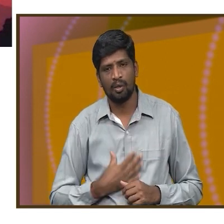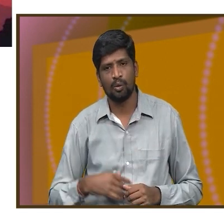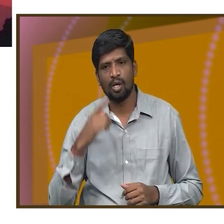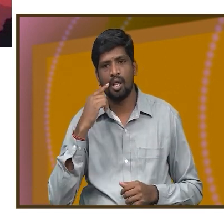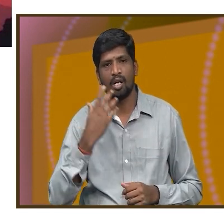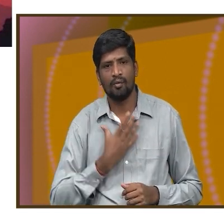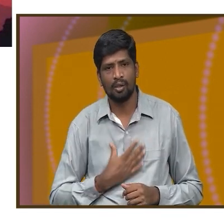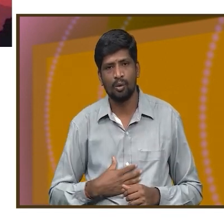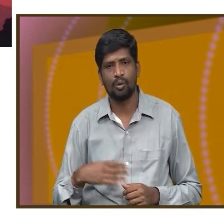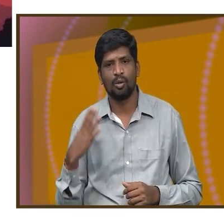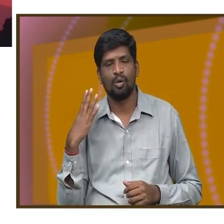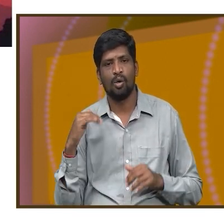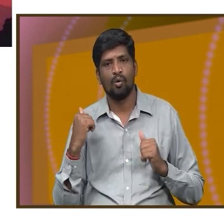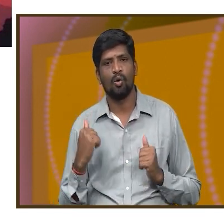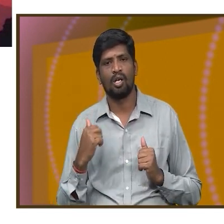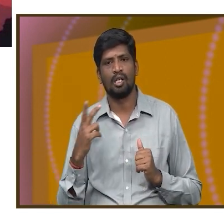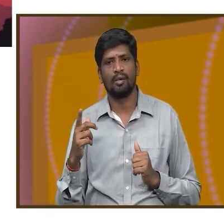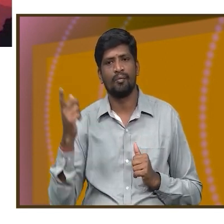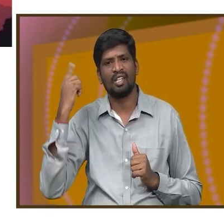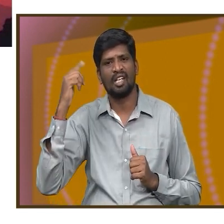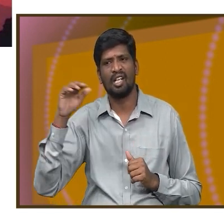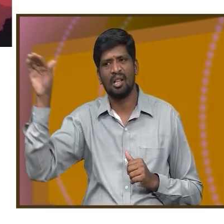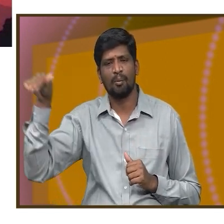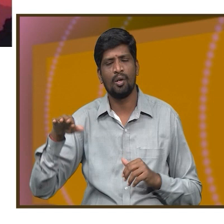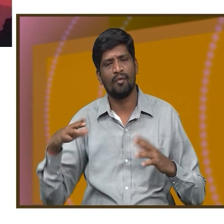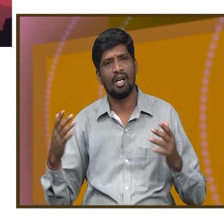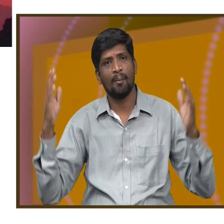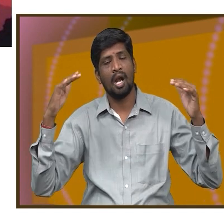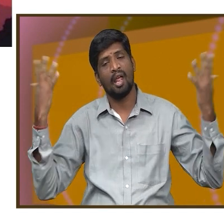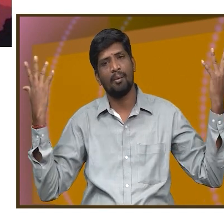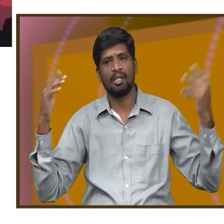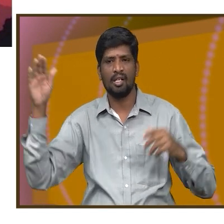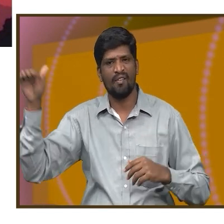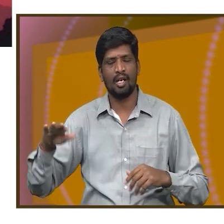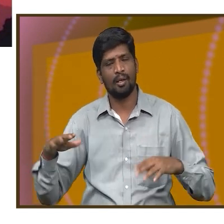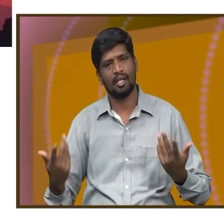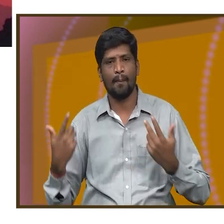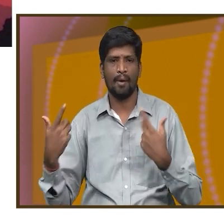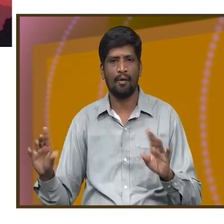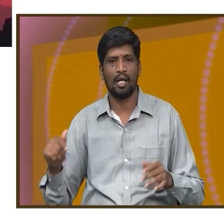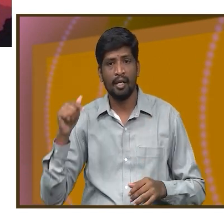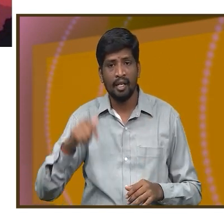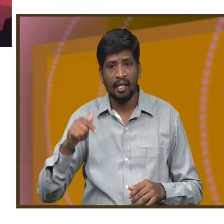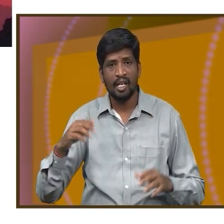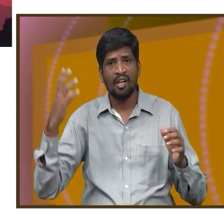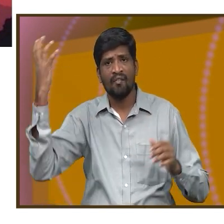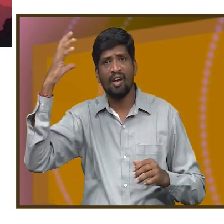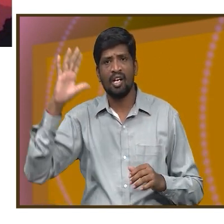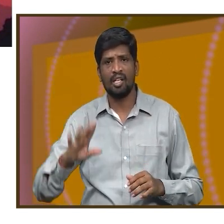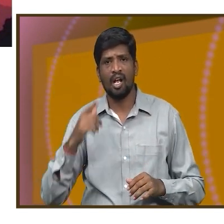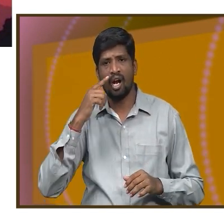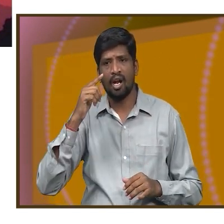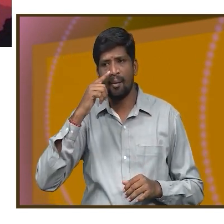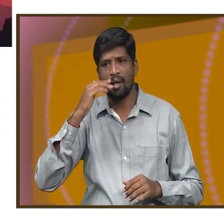வருத்தத்தோடு இருக்கிறார். என்ன இவ்வளோ நேற்றுத்தான் வரவில்லை, மழை பயங்கரமாக பொழிந்தது, இன்றாவது வந்து அந்த செருப்பை வாங்கி சென்று விடுவாள்